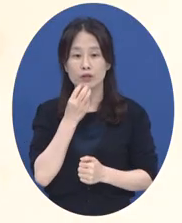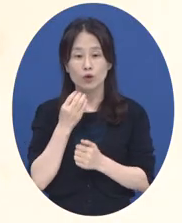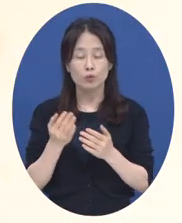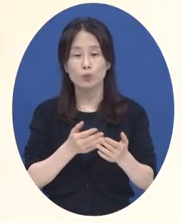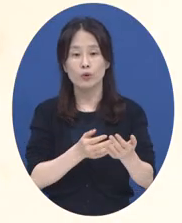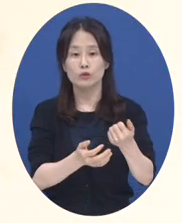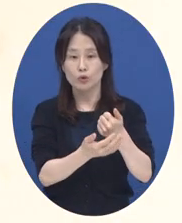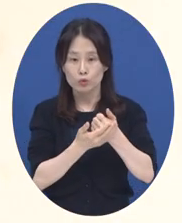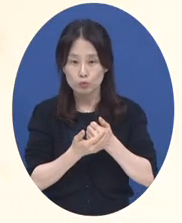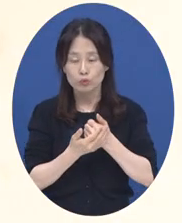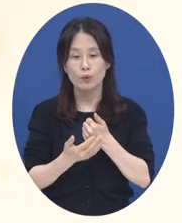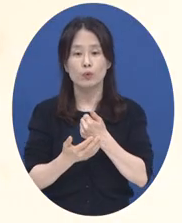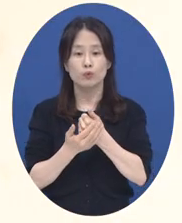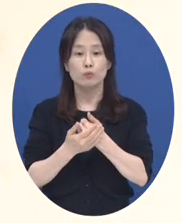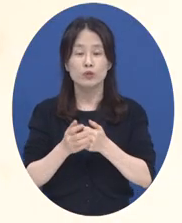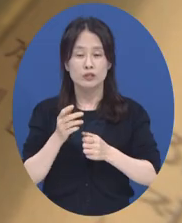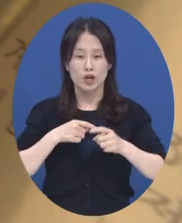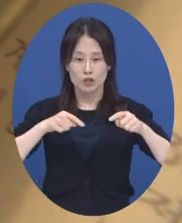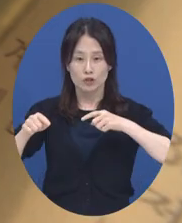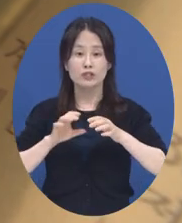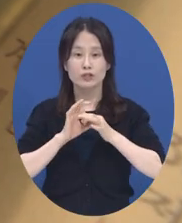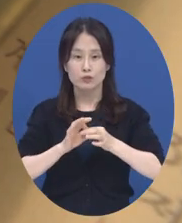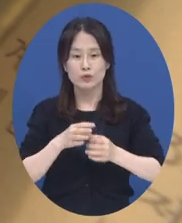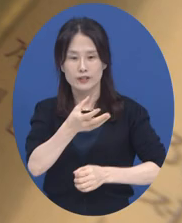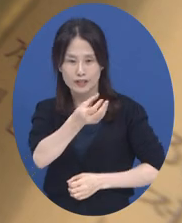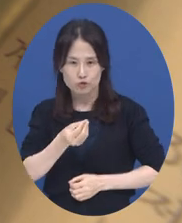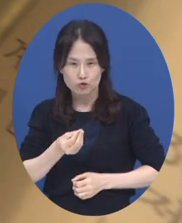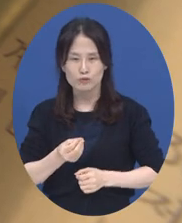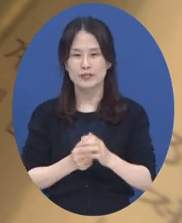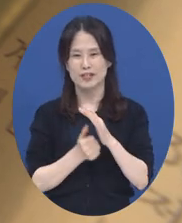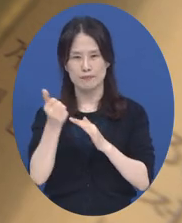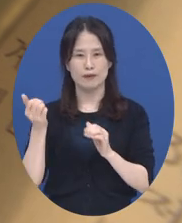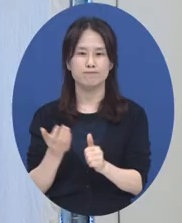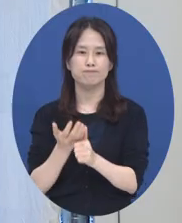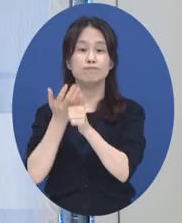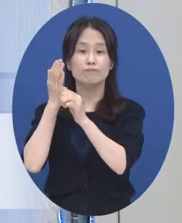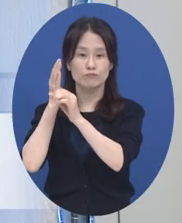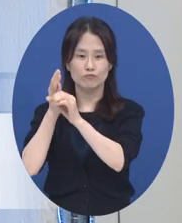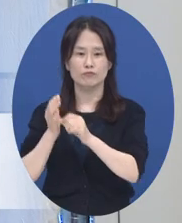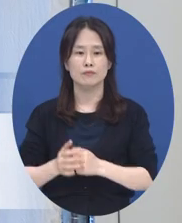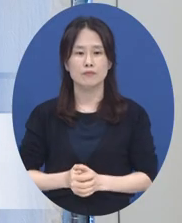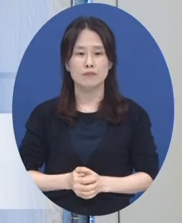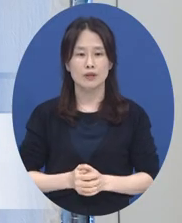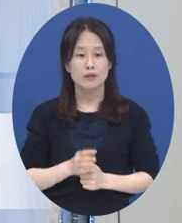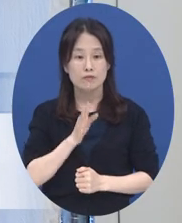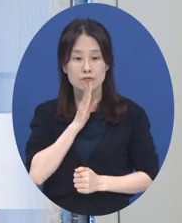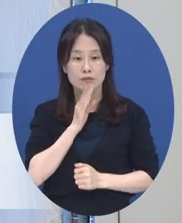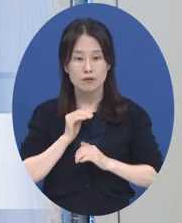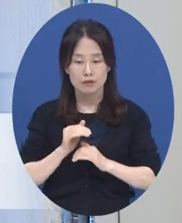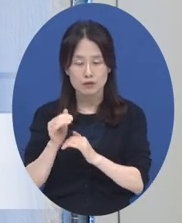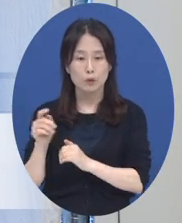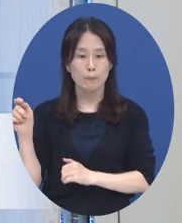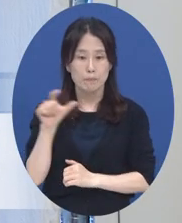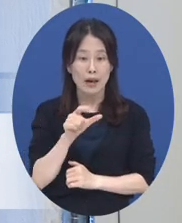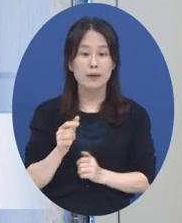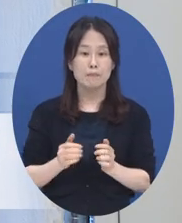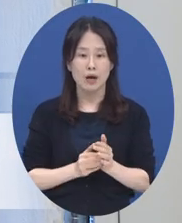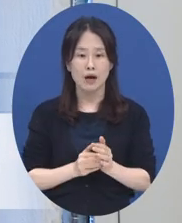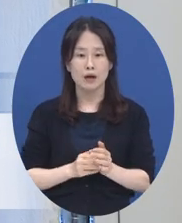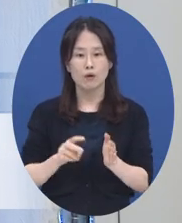내놓은 지원 정책을 통해 대출을 받아 다시금 희망을 키우고 있습니다. 실제 진행도 엄청 빨리 됐고,